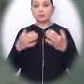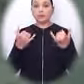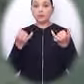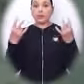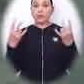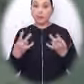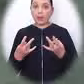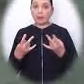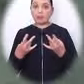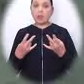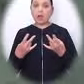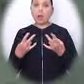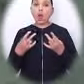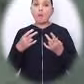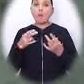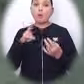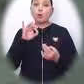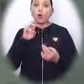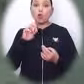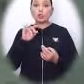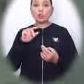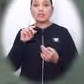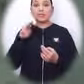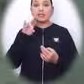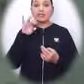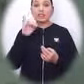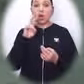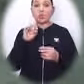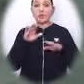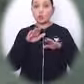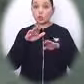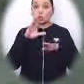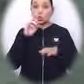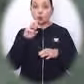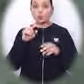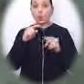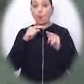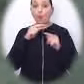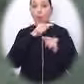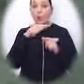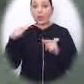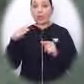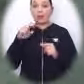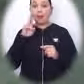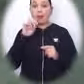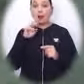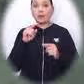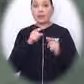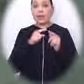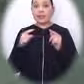теперь необходимо проложить декоративную строчку по линии входа в карман на